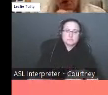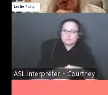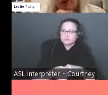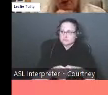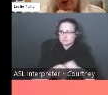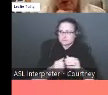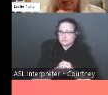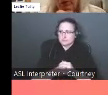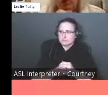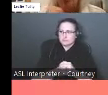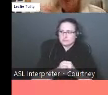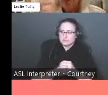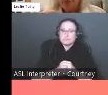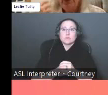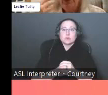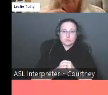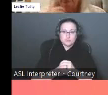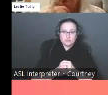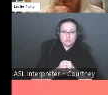Par ailleurs,